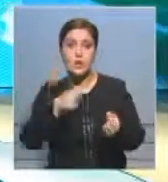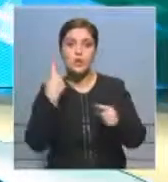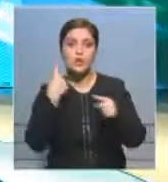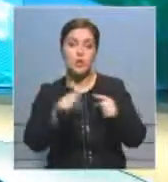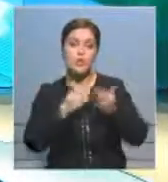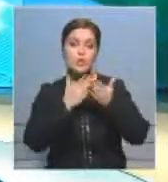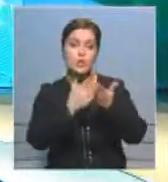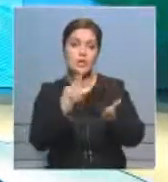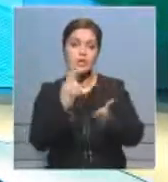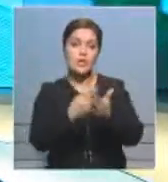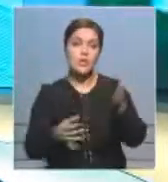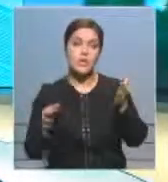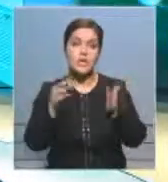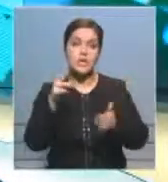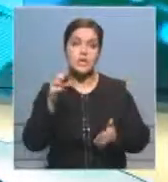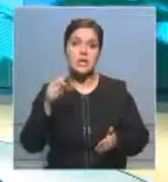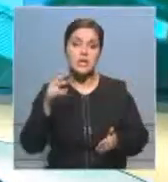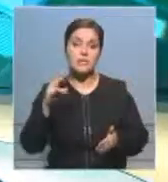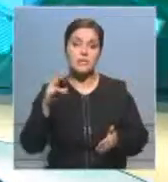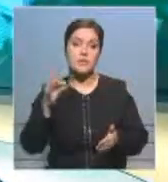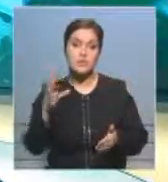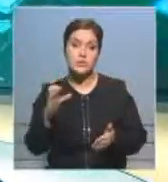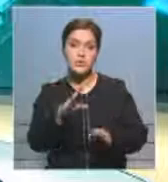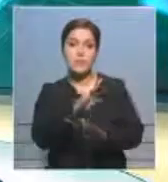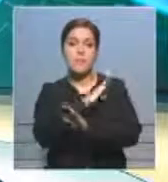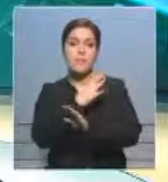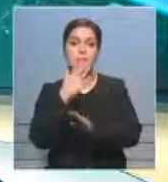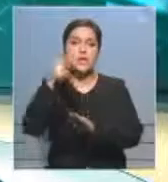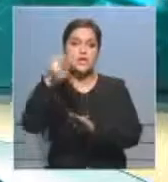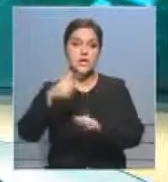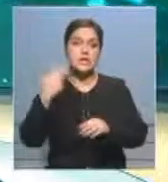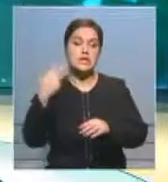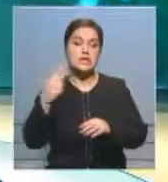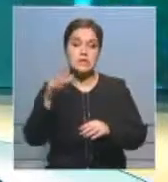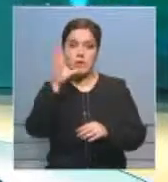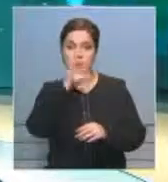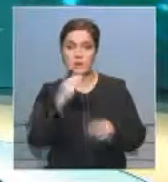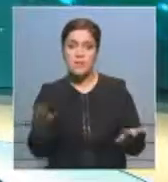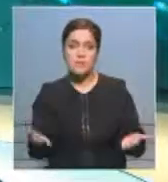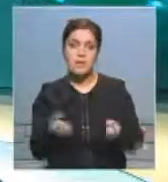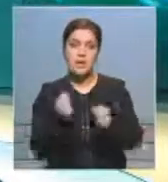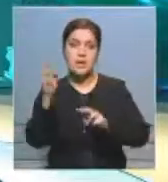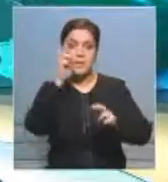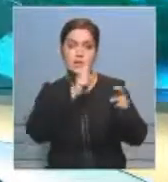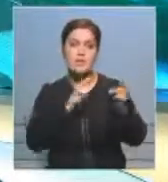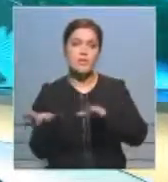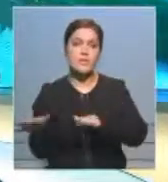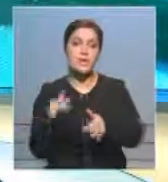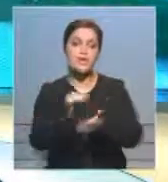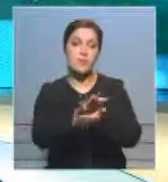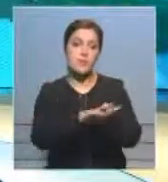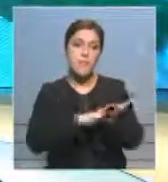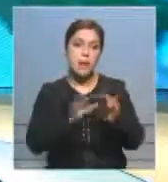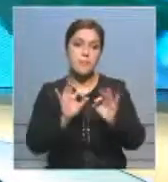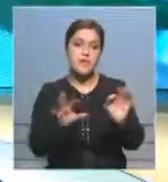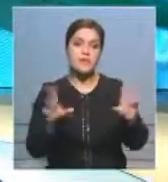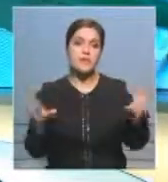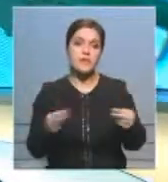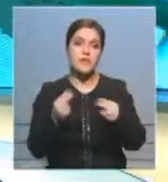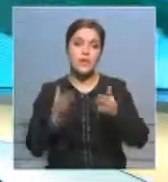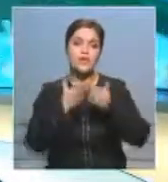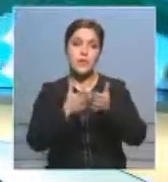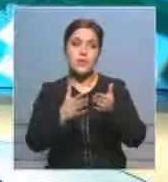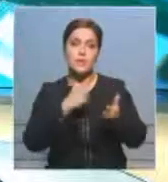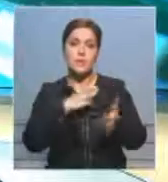другое судно затонуло острова colinas погибли 5 человек около 30 удалось спасти поисково операция продолжается от